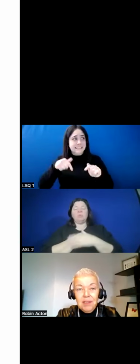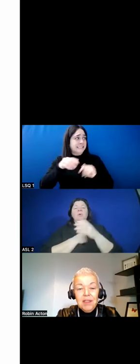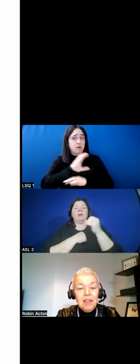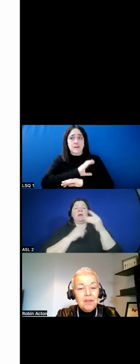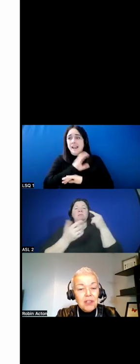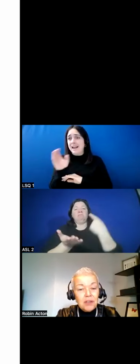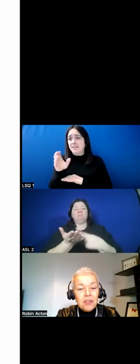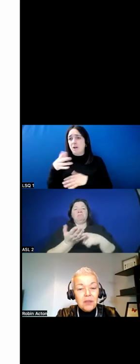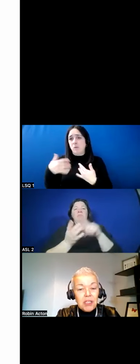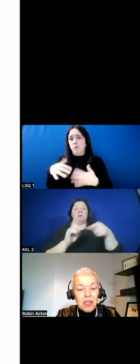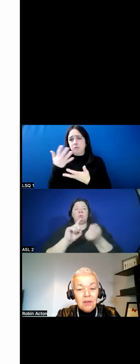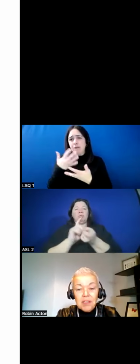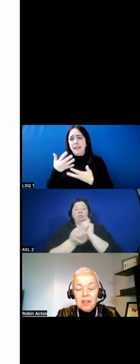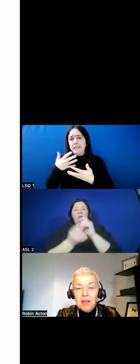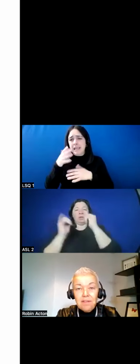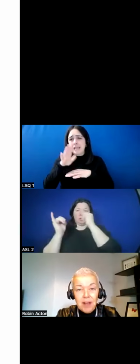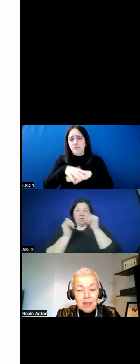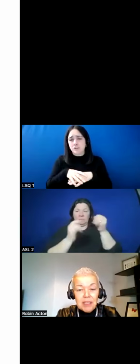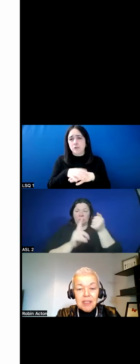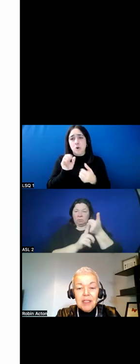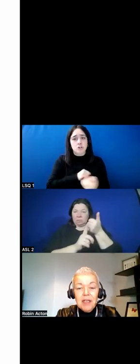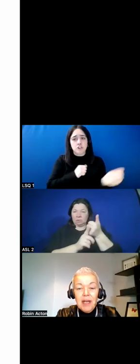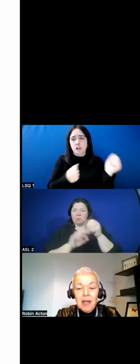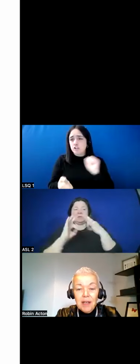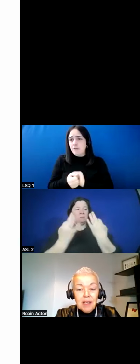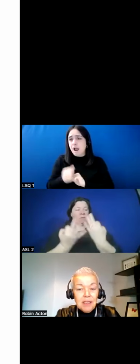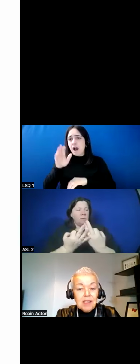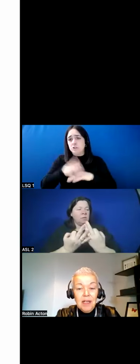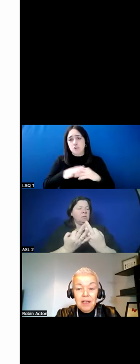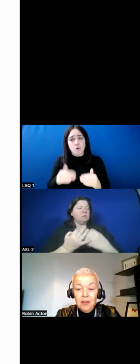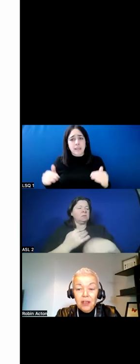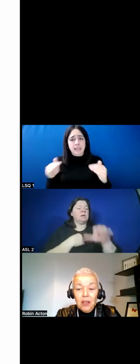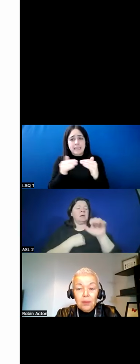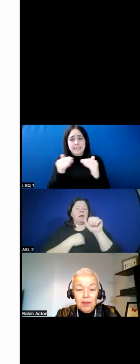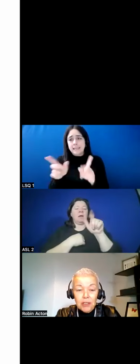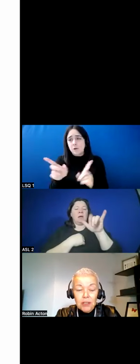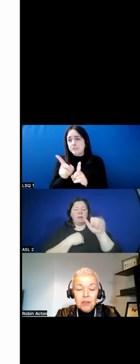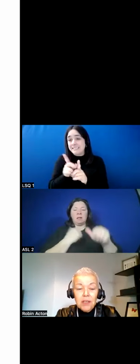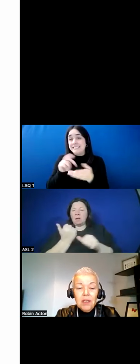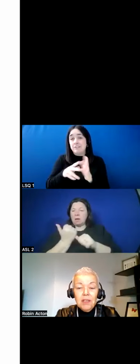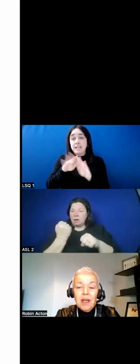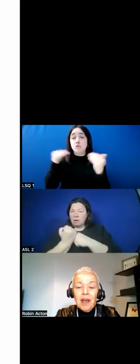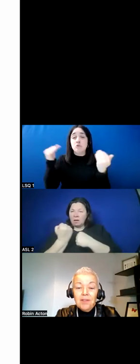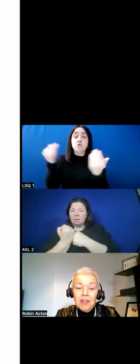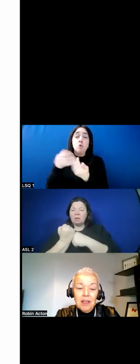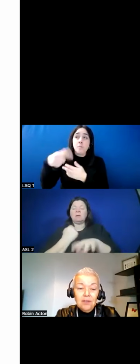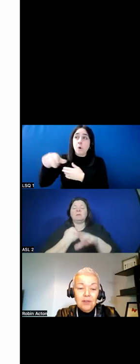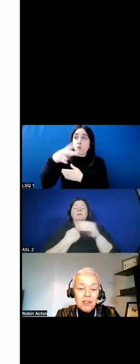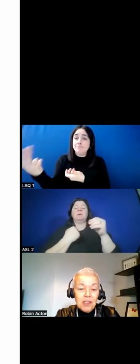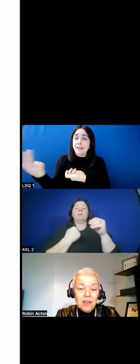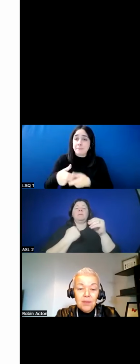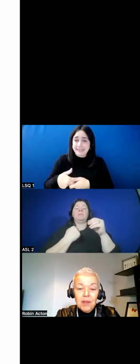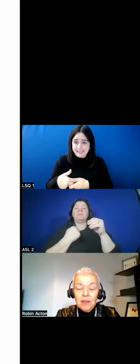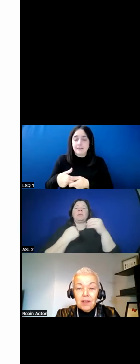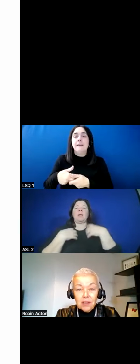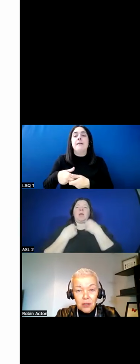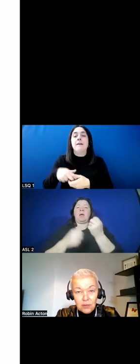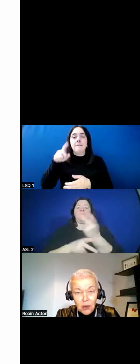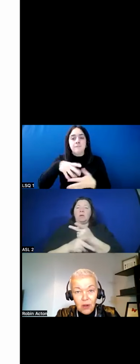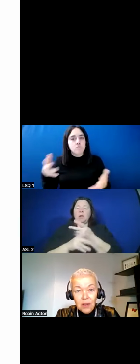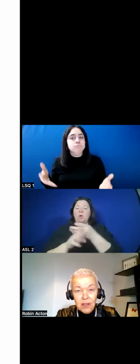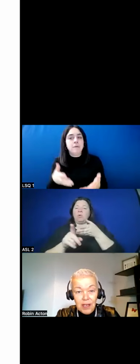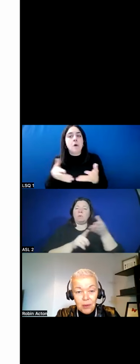et de nombreuses discussions sur le changement. Et il faudra tous, individus, familles, alliés et professionnels de la santé, plaider en